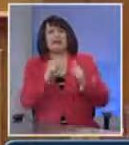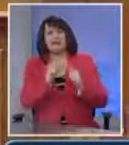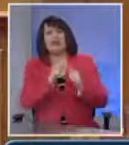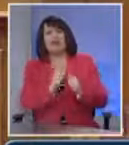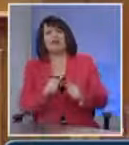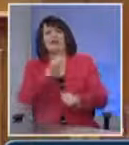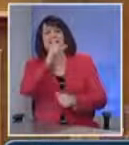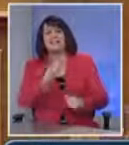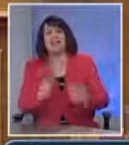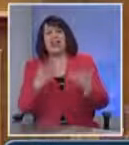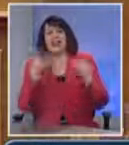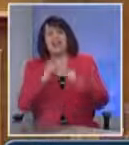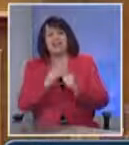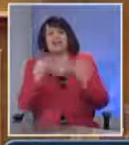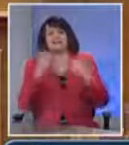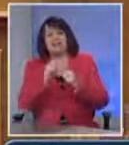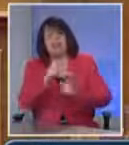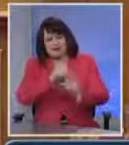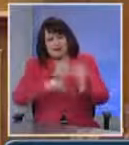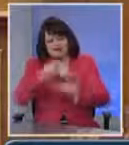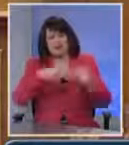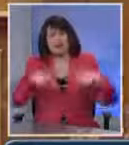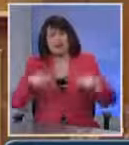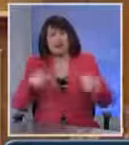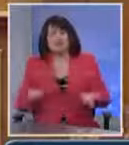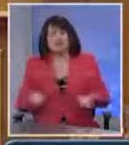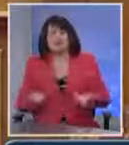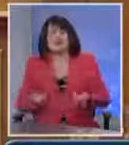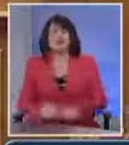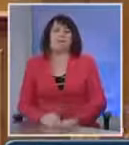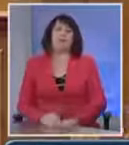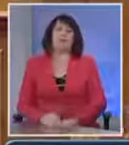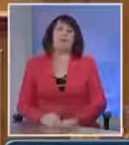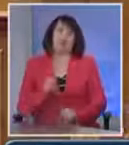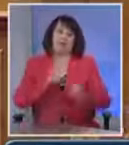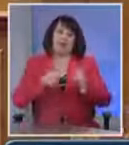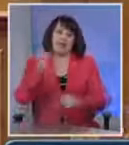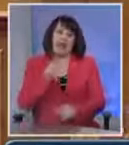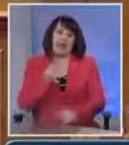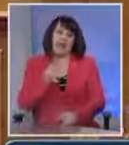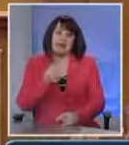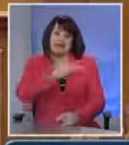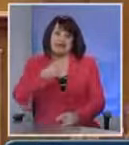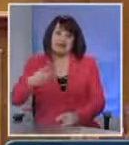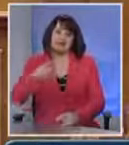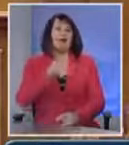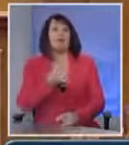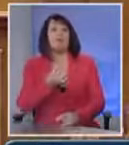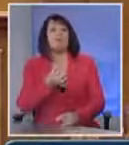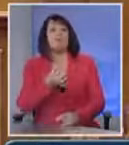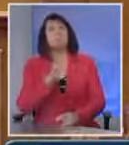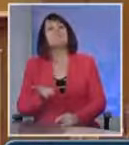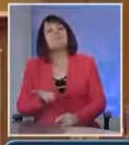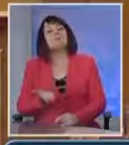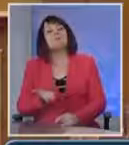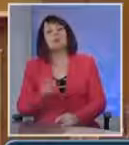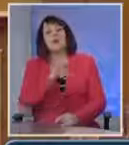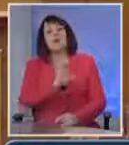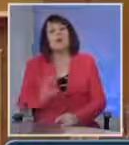μήνες δεν άλλαζε την κυβέρνηση. Δεν έχουν όμως, λένε οι σύντροφοι του ΣΥΡΙΖΑ, δεν έχουν όμως αυτές οι